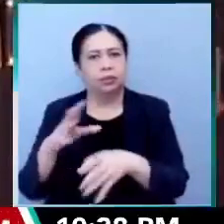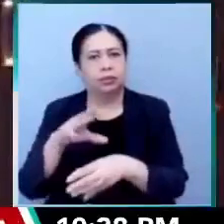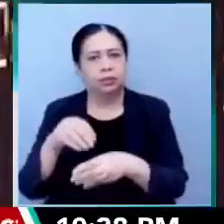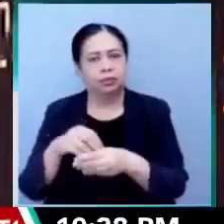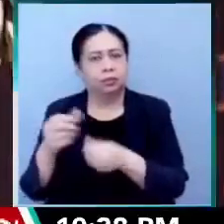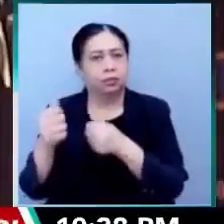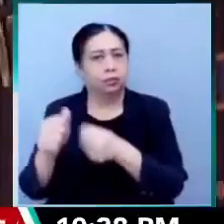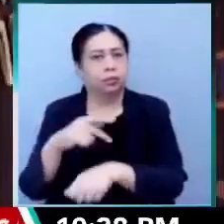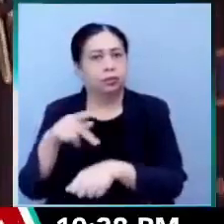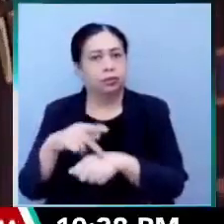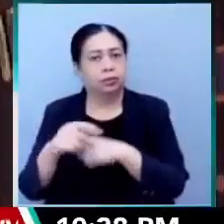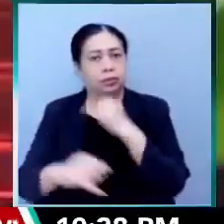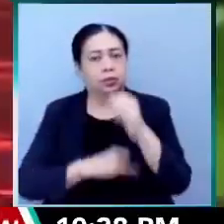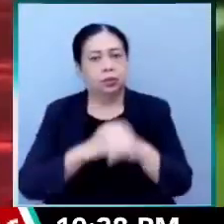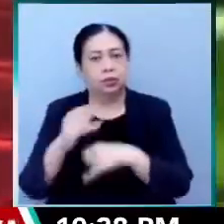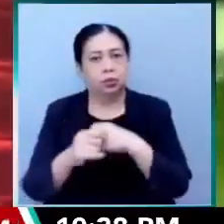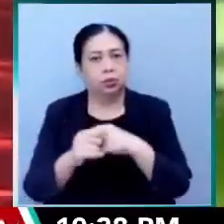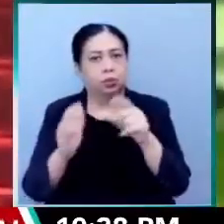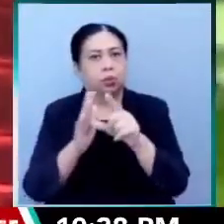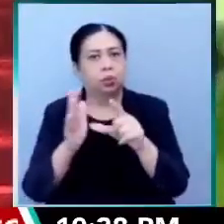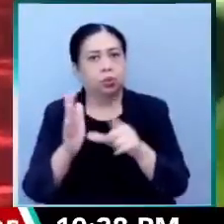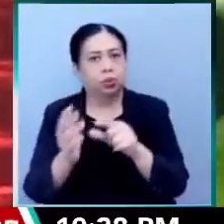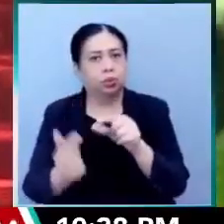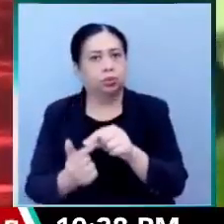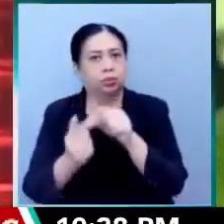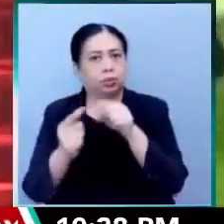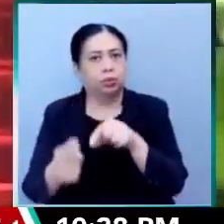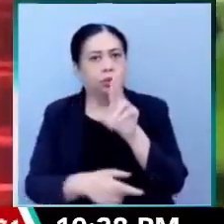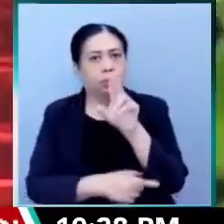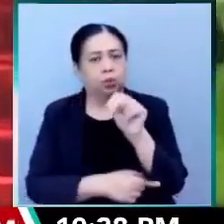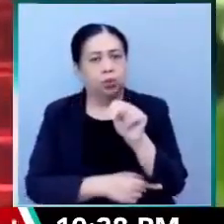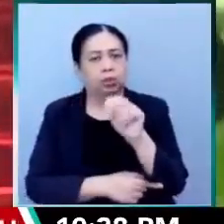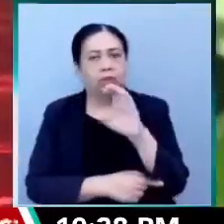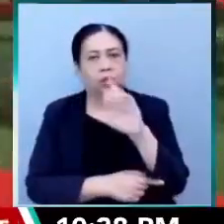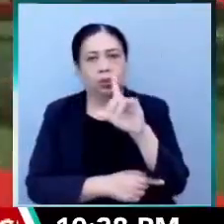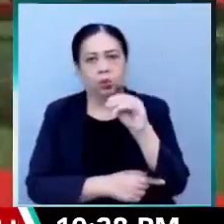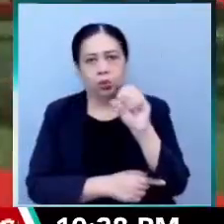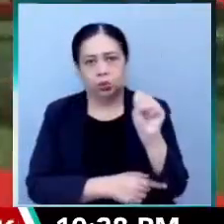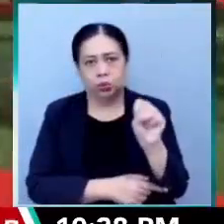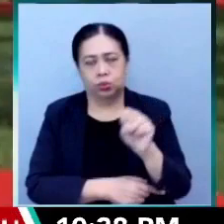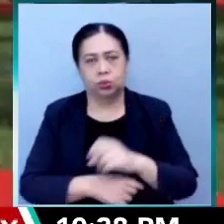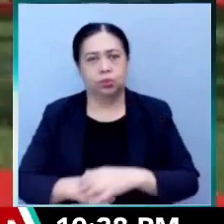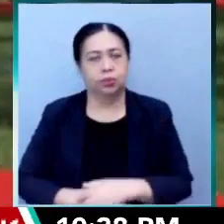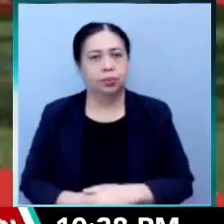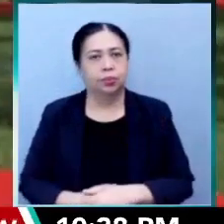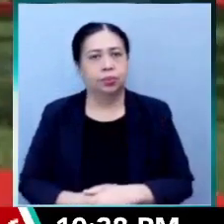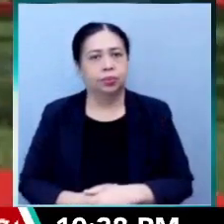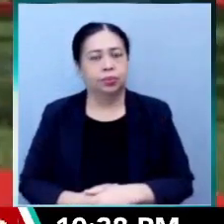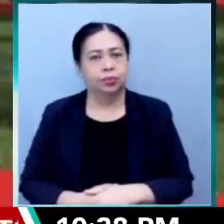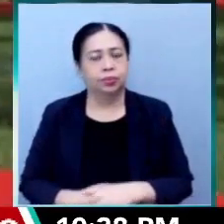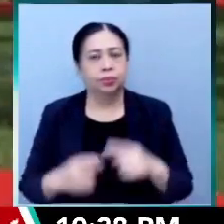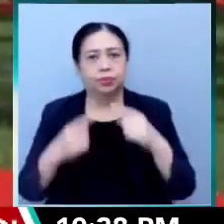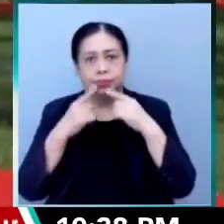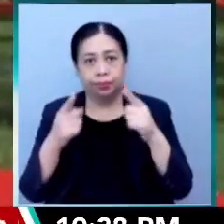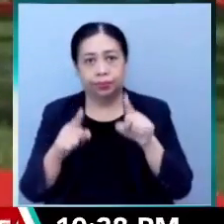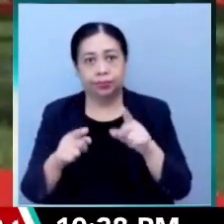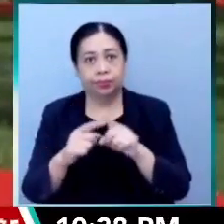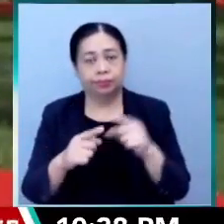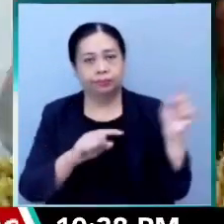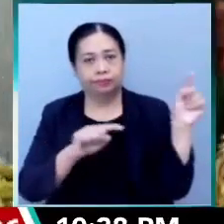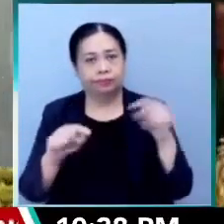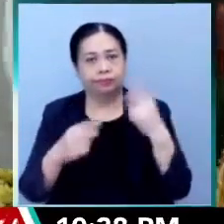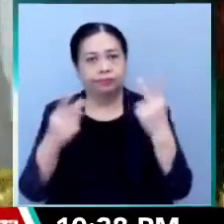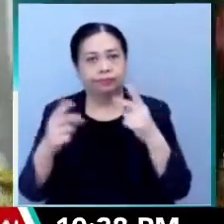sa international law, partikular sa United Nations Convention on the Law of the Sea. Ipinahayag niya yan sa kanyang pagbisita sa